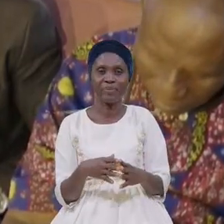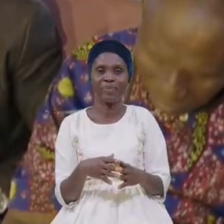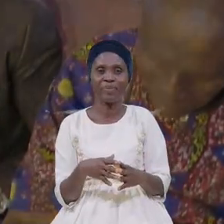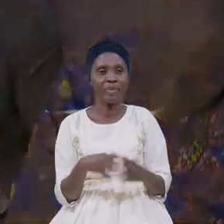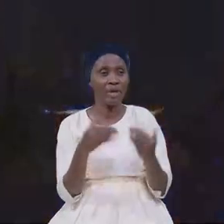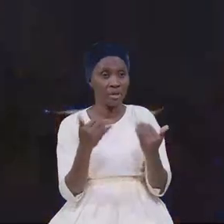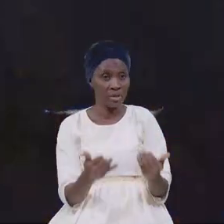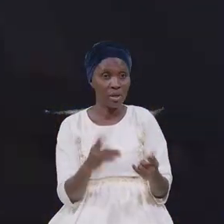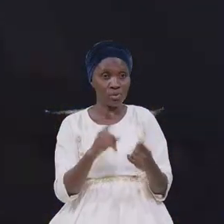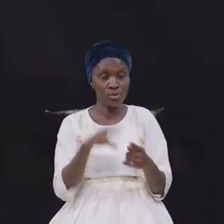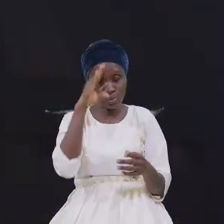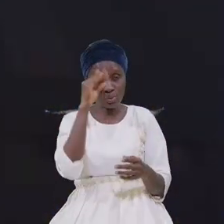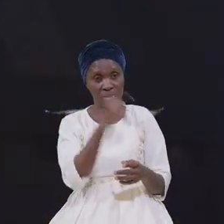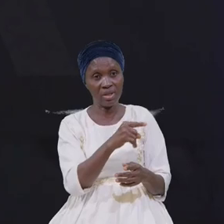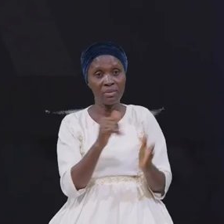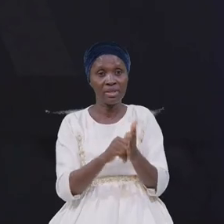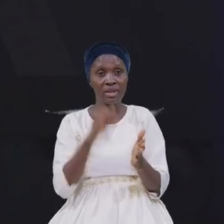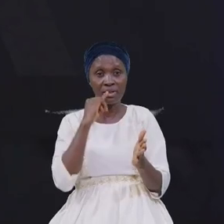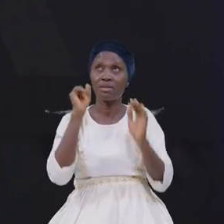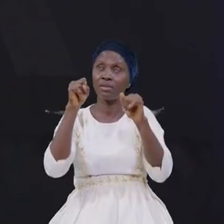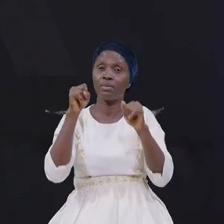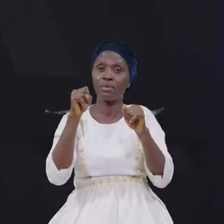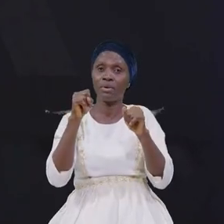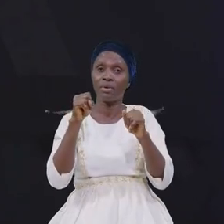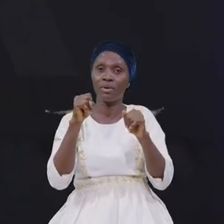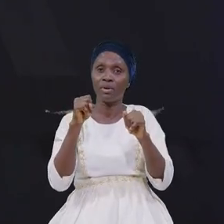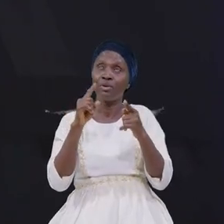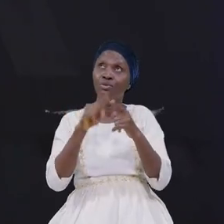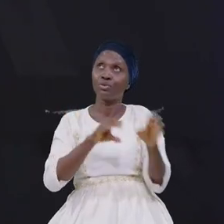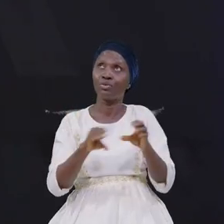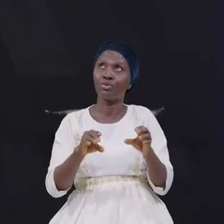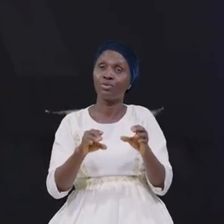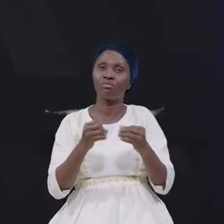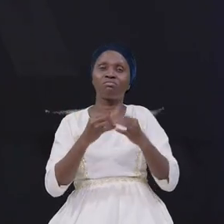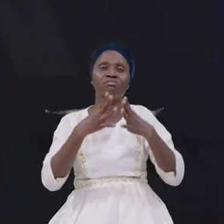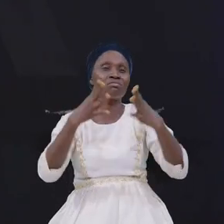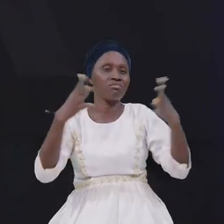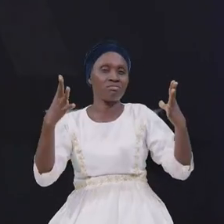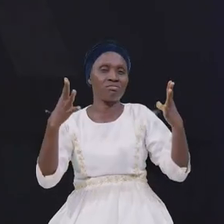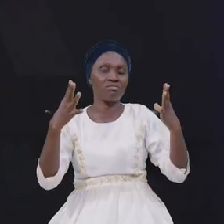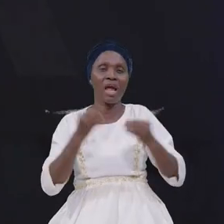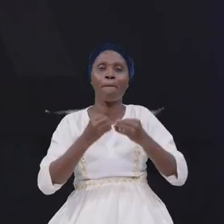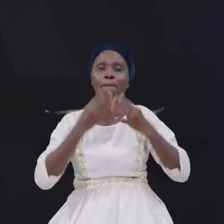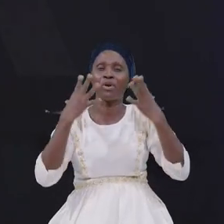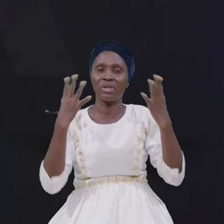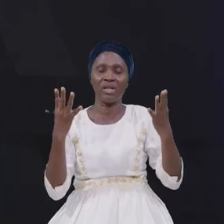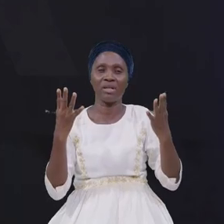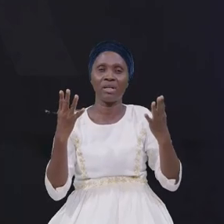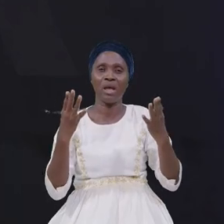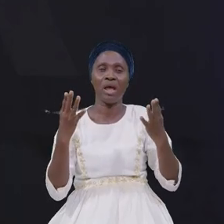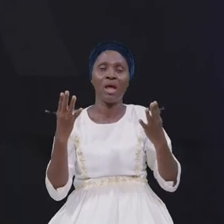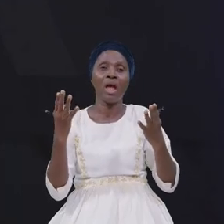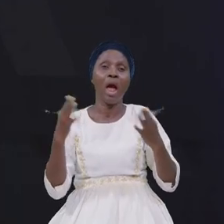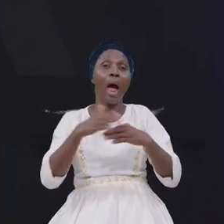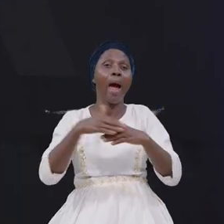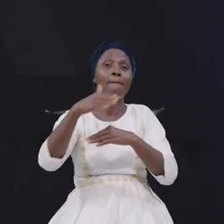Éphésiens 3, 20. Or, à celui qui peut faire, par la puissance qui agit en nous,